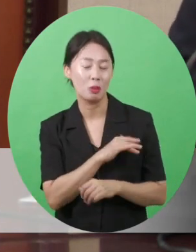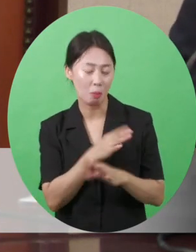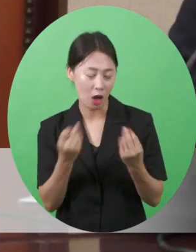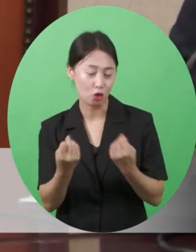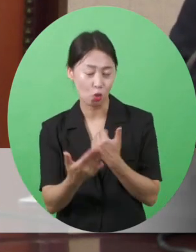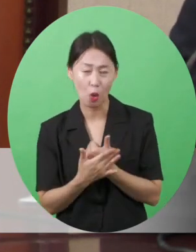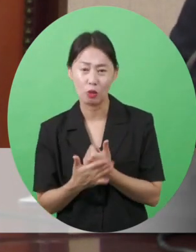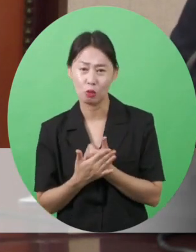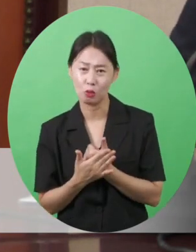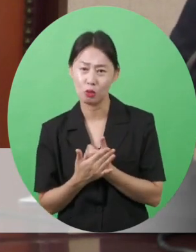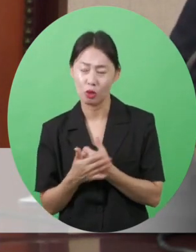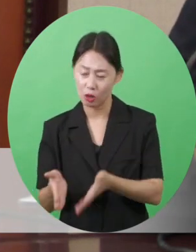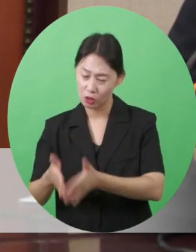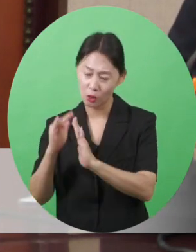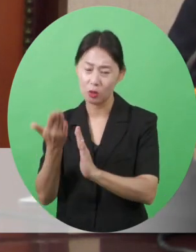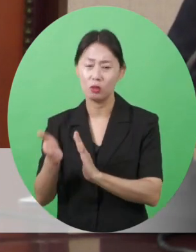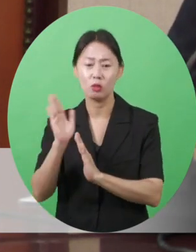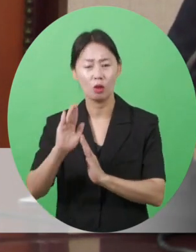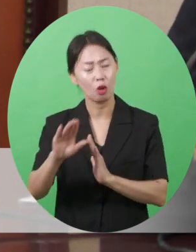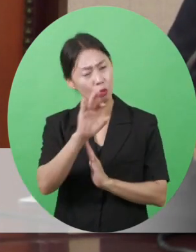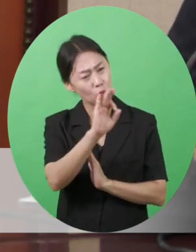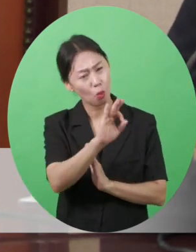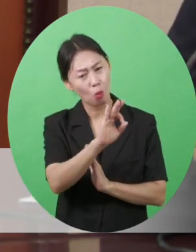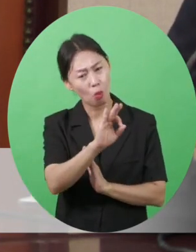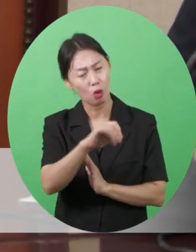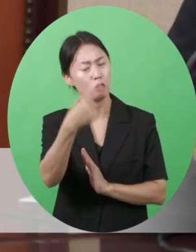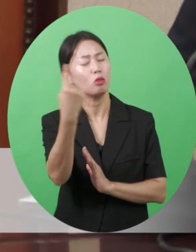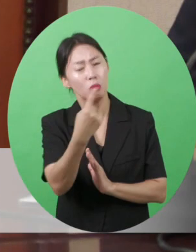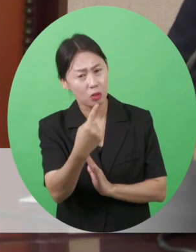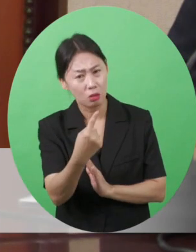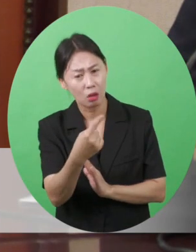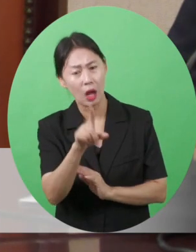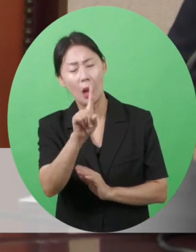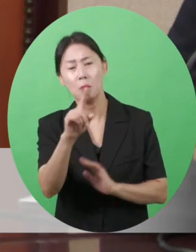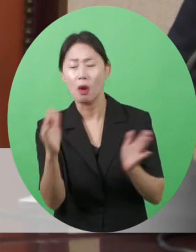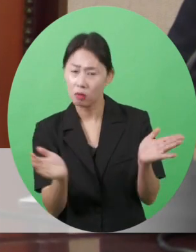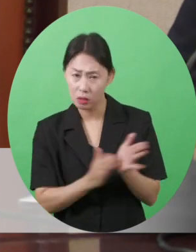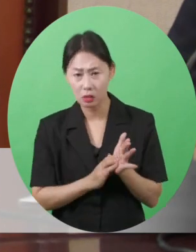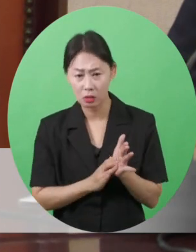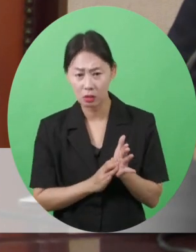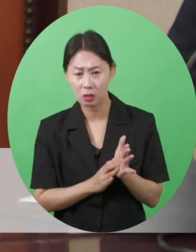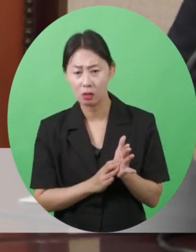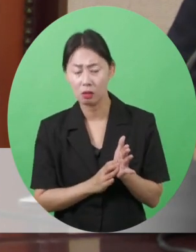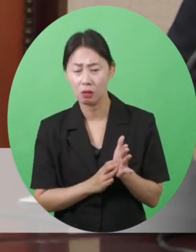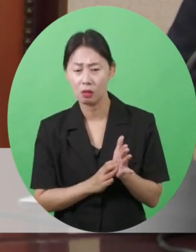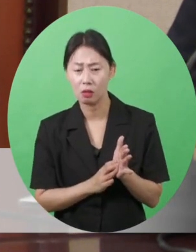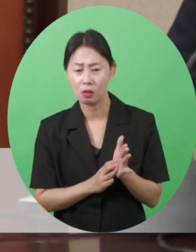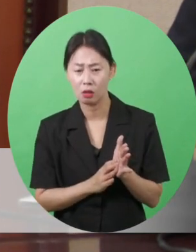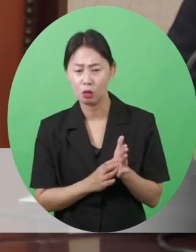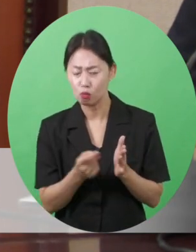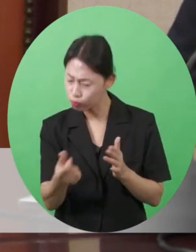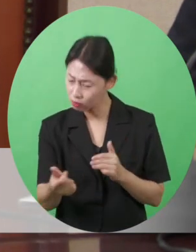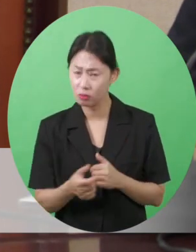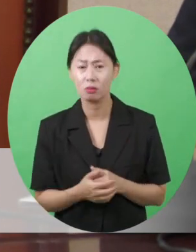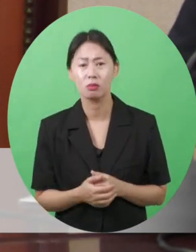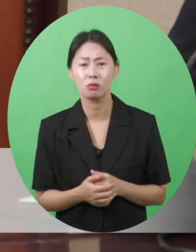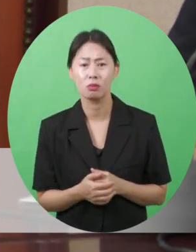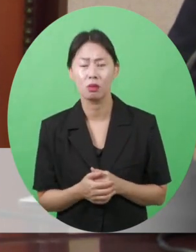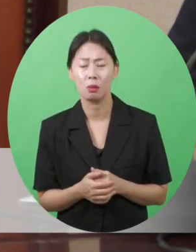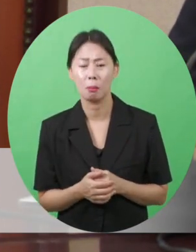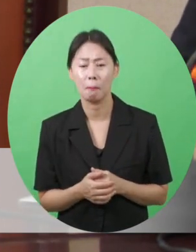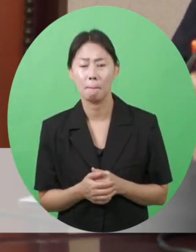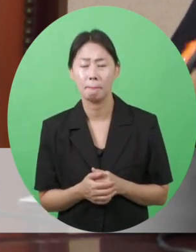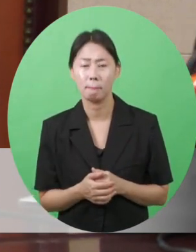세웠습니다만은 김민경 의원님께서는 이 돈이 과연 천만 원 한 번 1회당 천만 원인데 너무 적지 않나